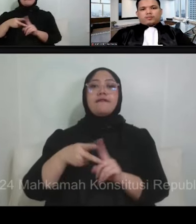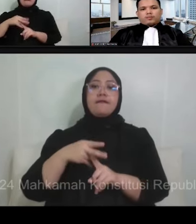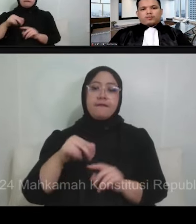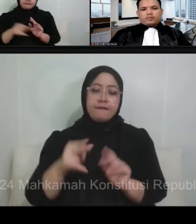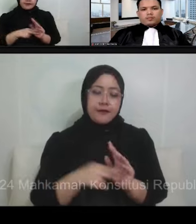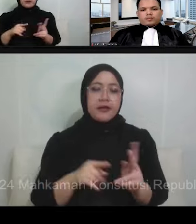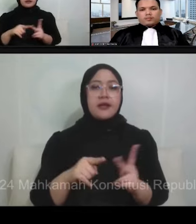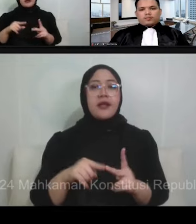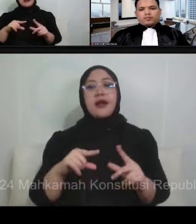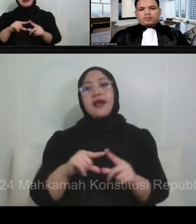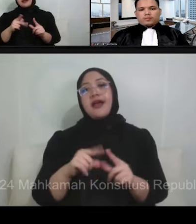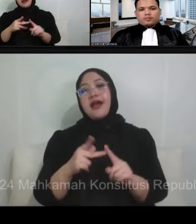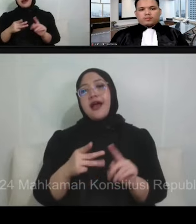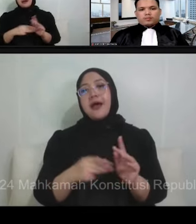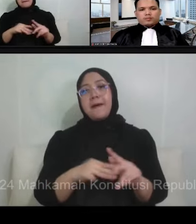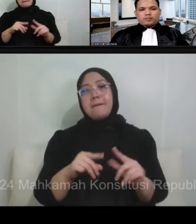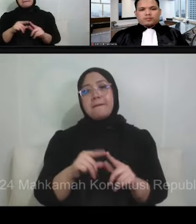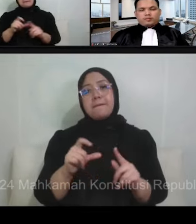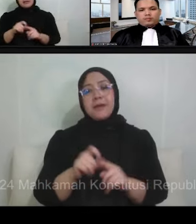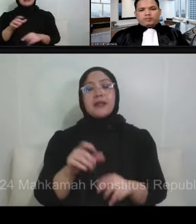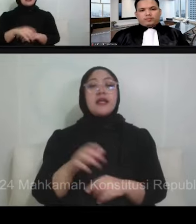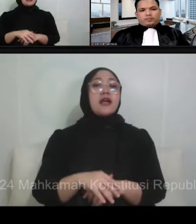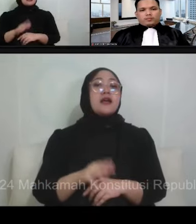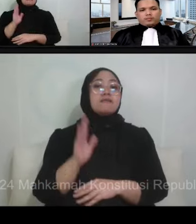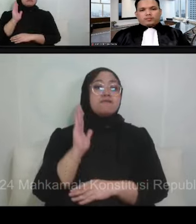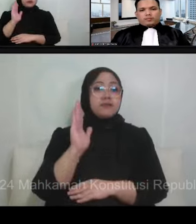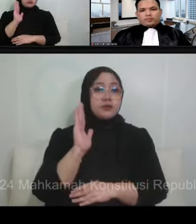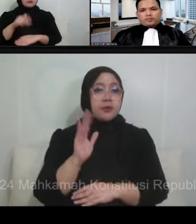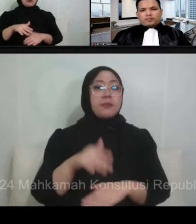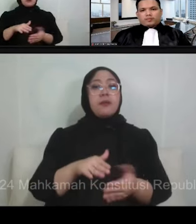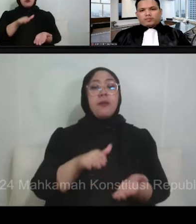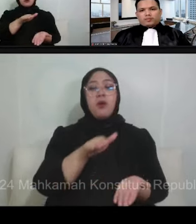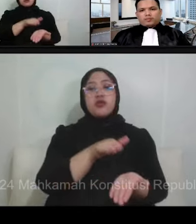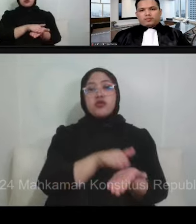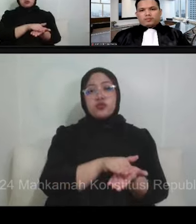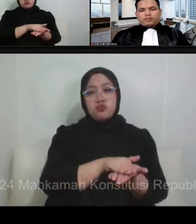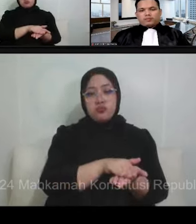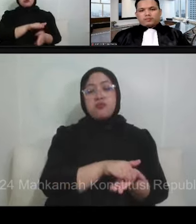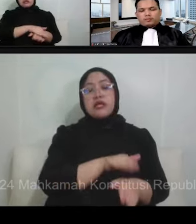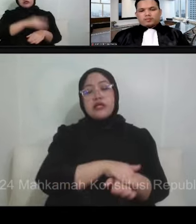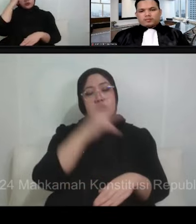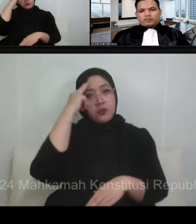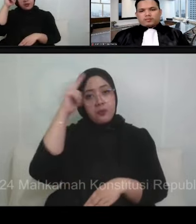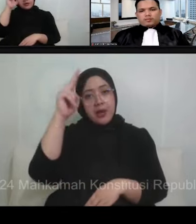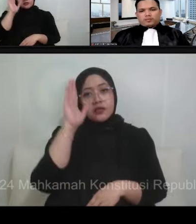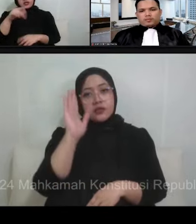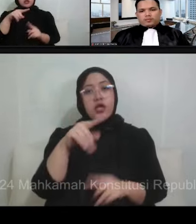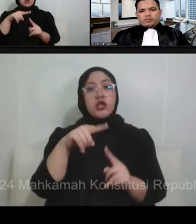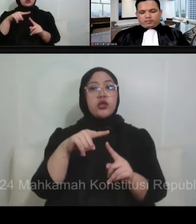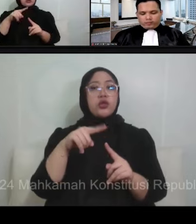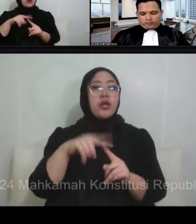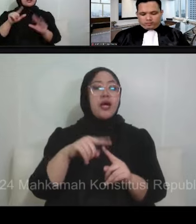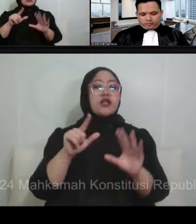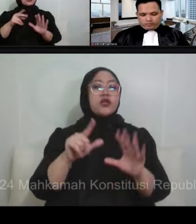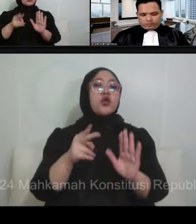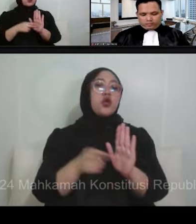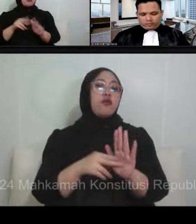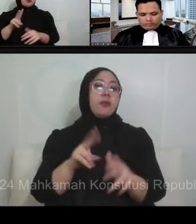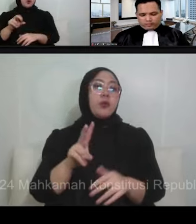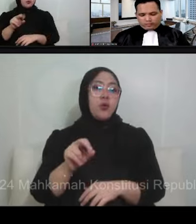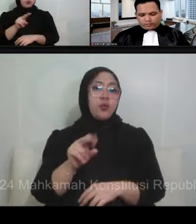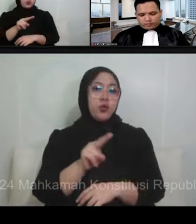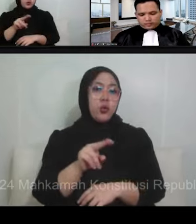s. Ma yang telah didengar keterangannya di bawah sumpah dalam persidangan mahkamah pada tanggal 7 November 2023 dan keterangan